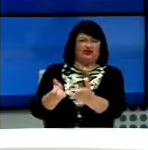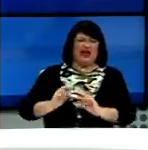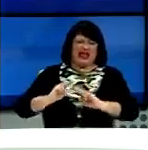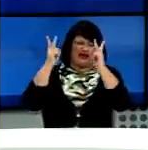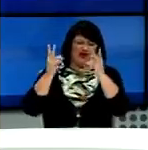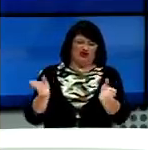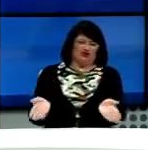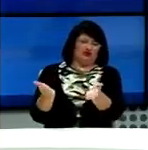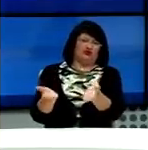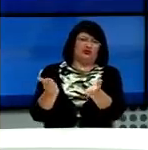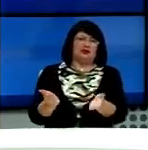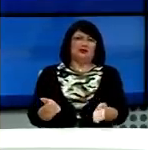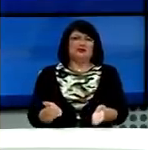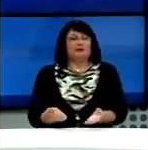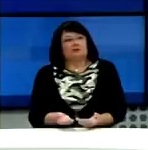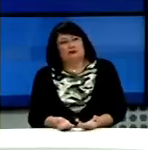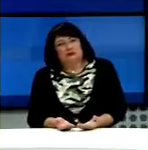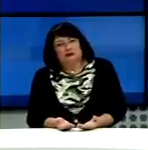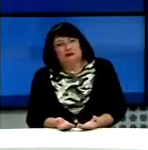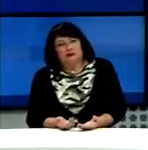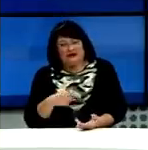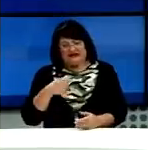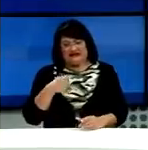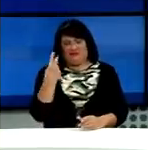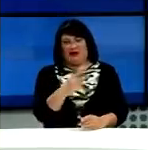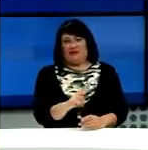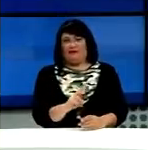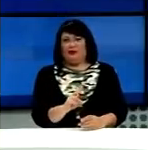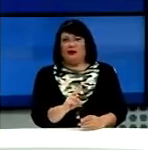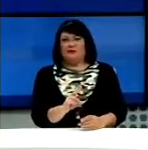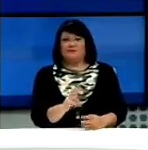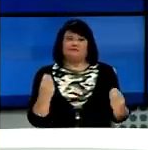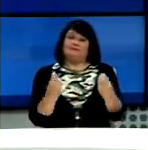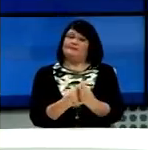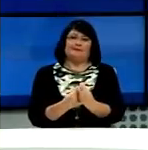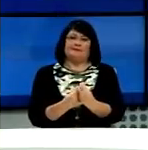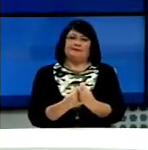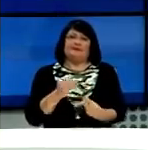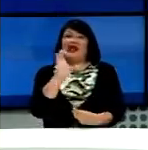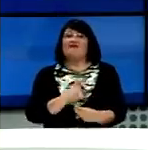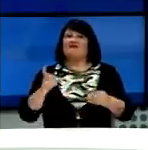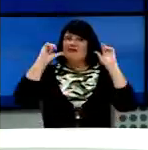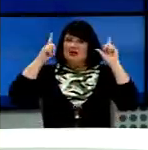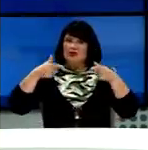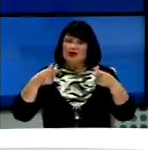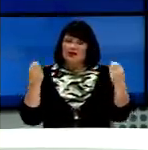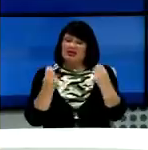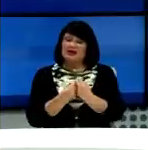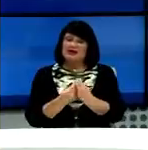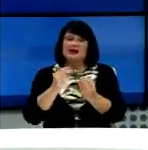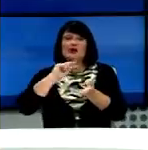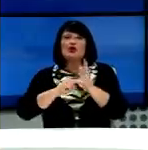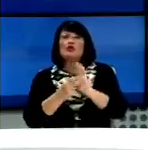λαού. Και αυτό είναι μια στάση, ένα χαρακτηριστικό που δεν συνάδει με ευρωπαϊκές δημοκρατίες. Αυτό είναι, προσέξτε